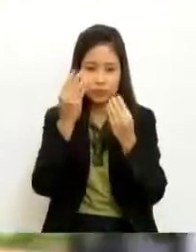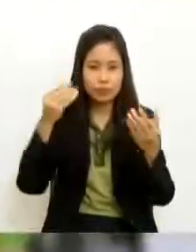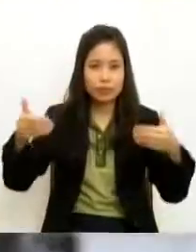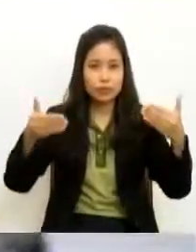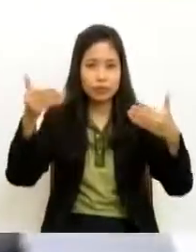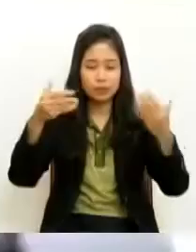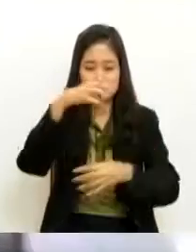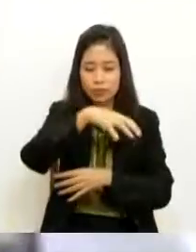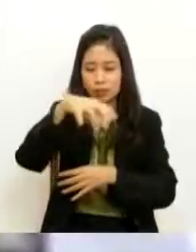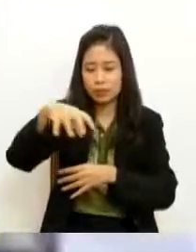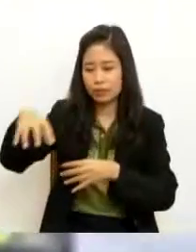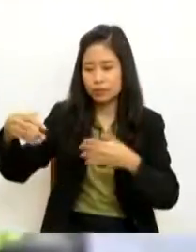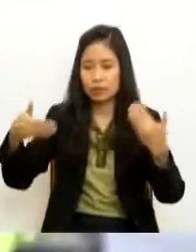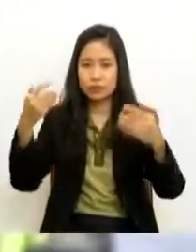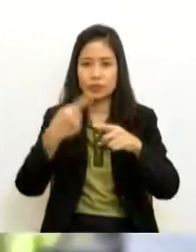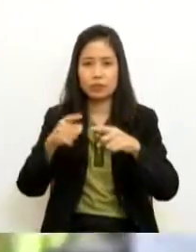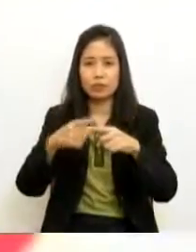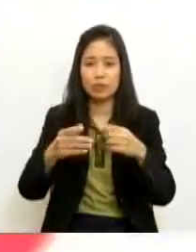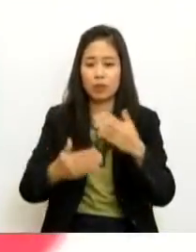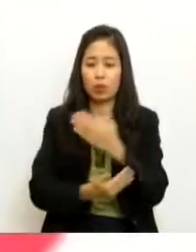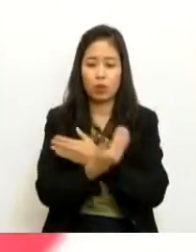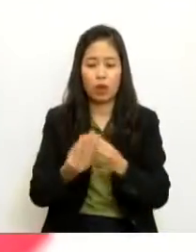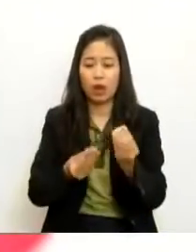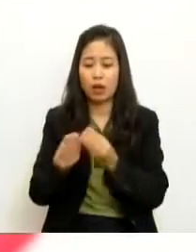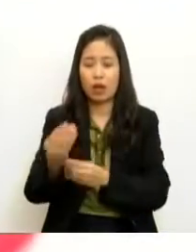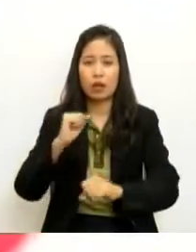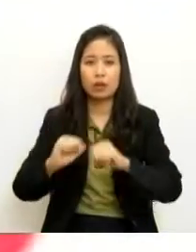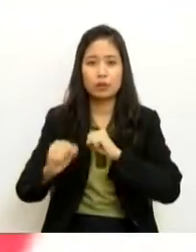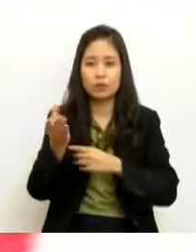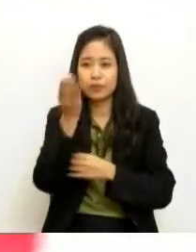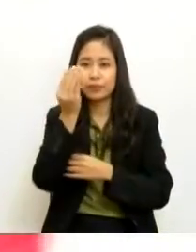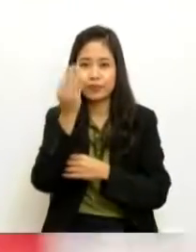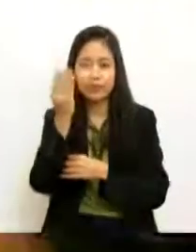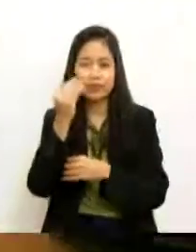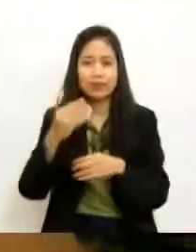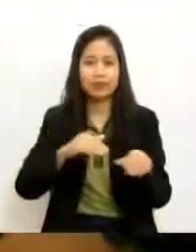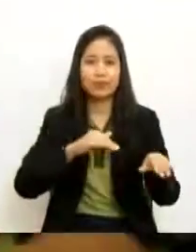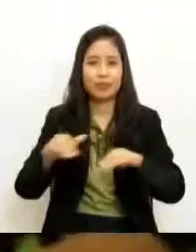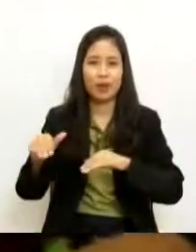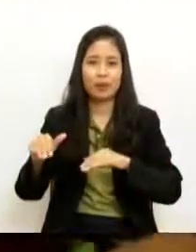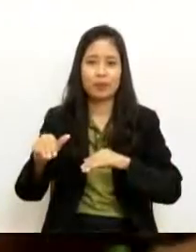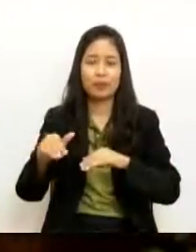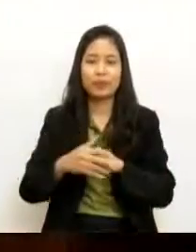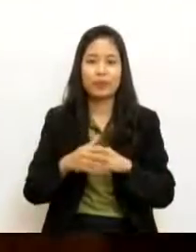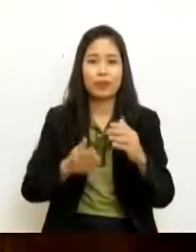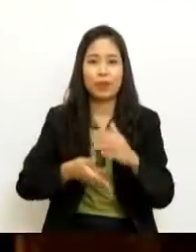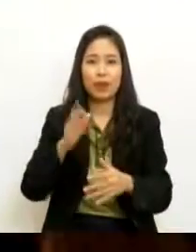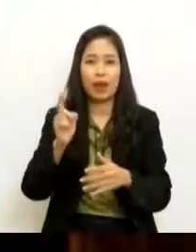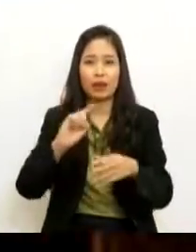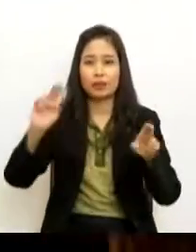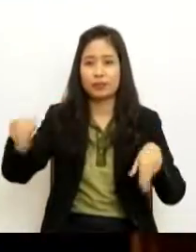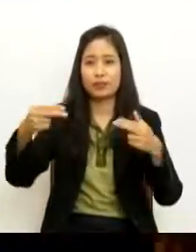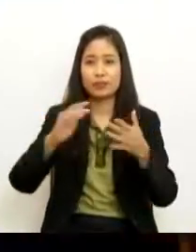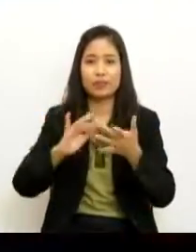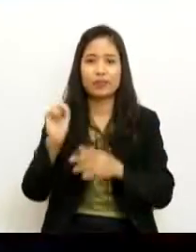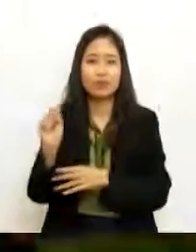รู้และเปิดโอกาสให้เยาวชนในภูมิภาคต่างๆเรียนรู้และรับชมไปพร้อมกันผ่านการไลฟ์สดช่องทางแฟนเ